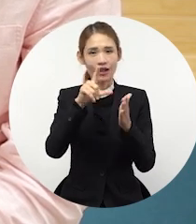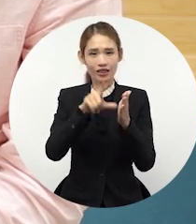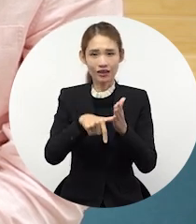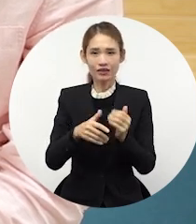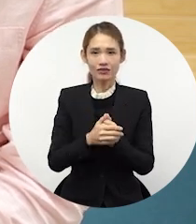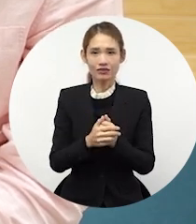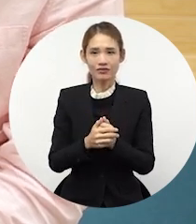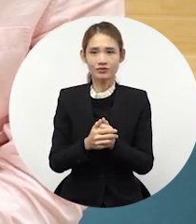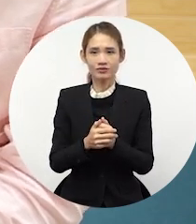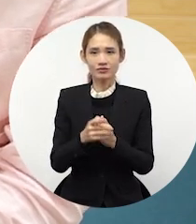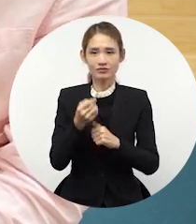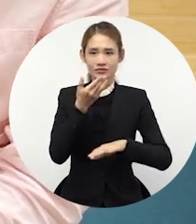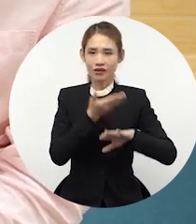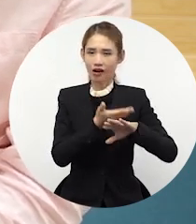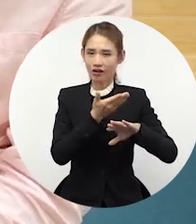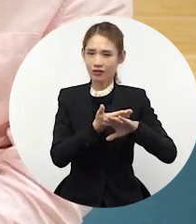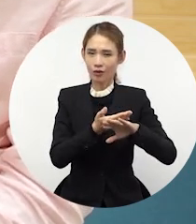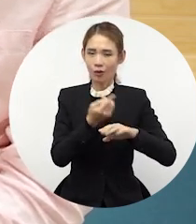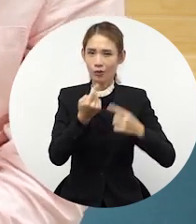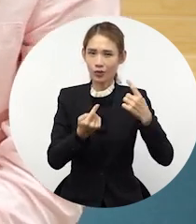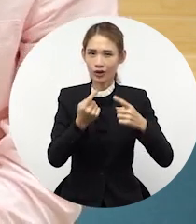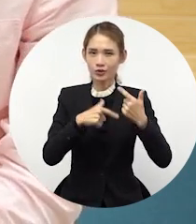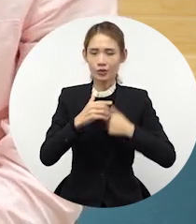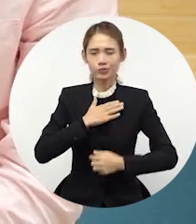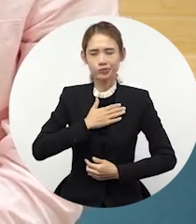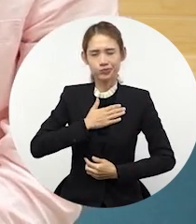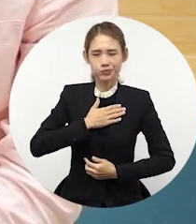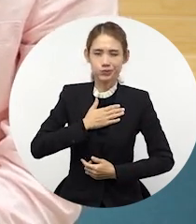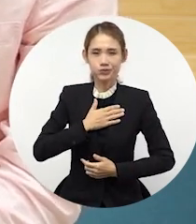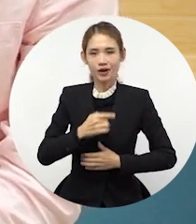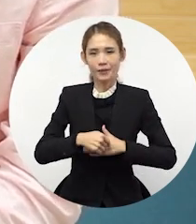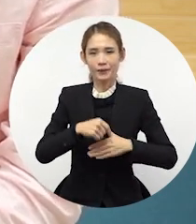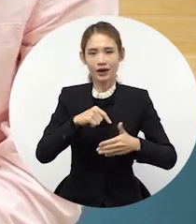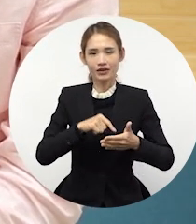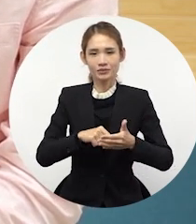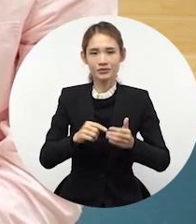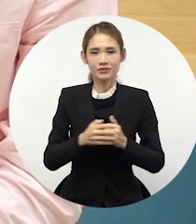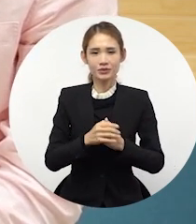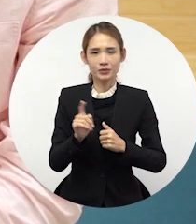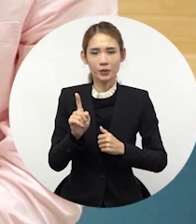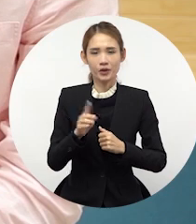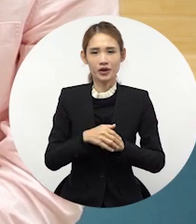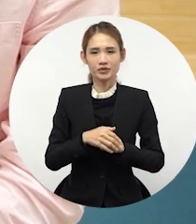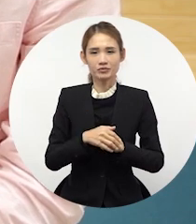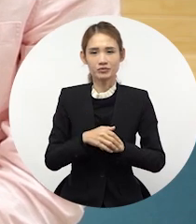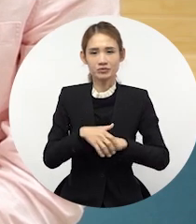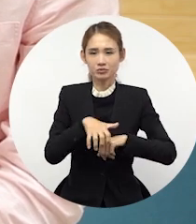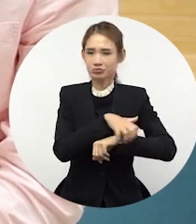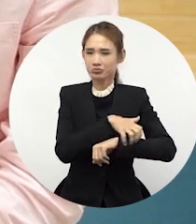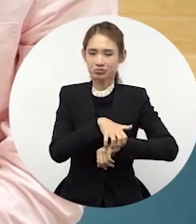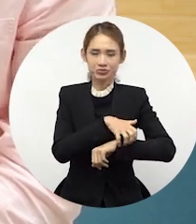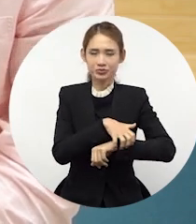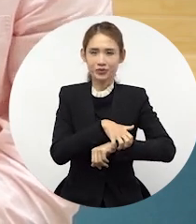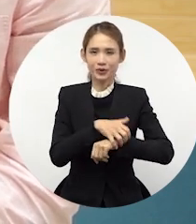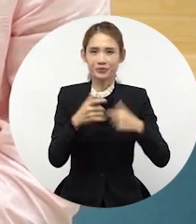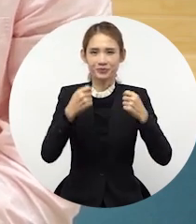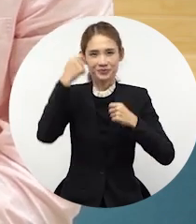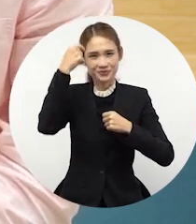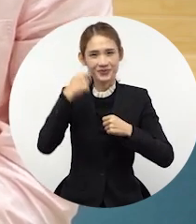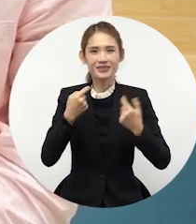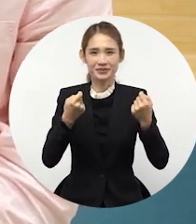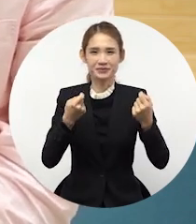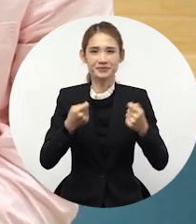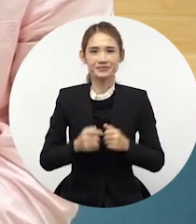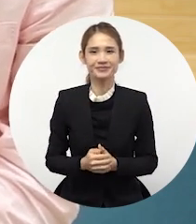때도 다른 것보다는 조금은 편하지는 않다가 마음적으로 강조되어 마냥 화면에 편한 것 나타난다.